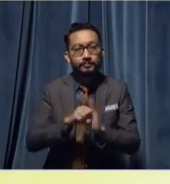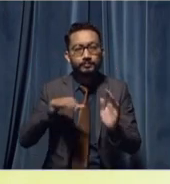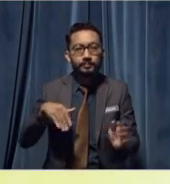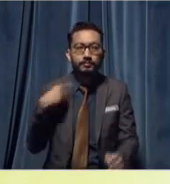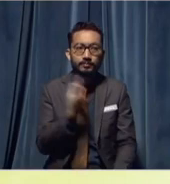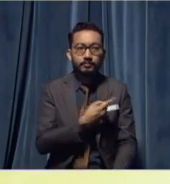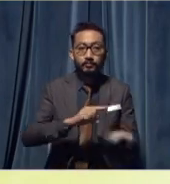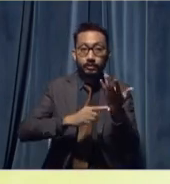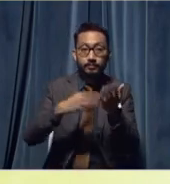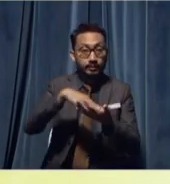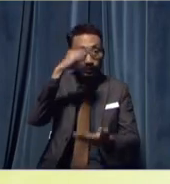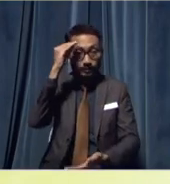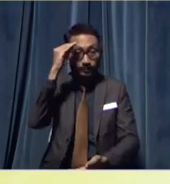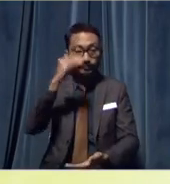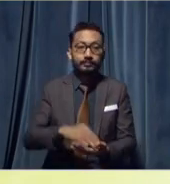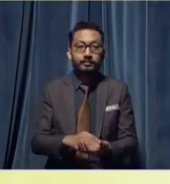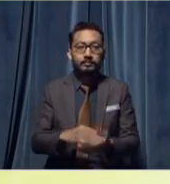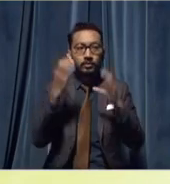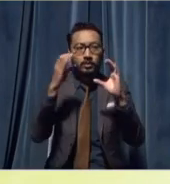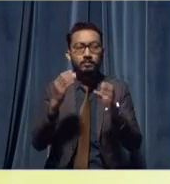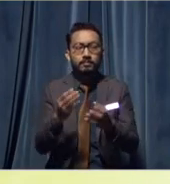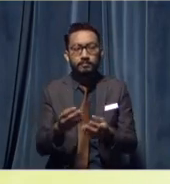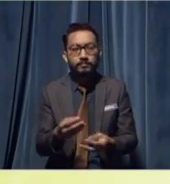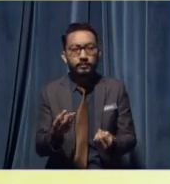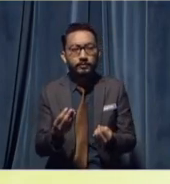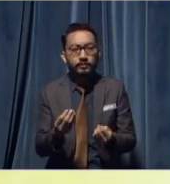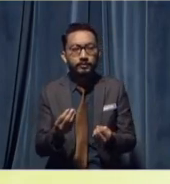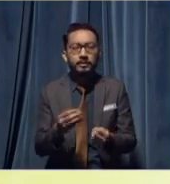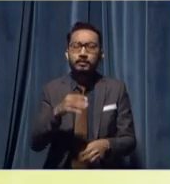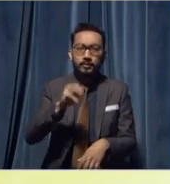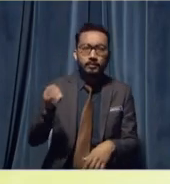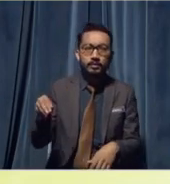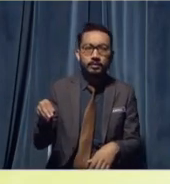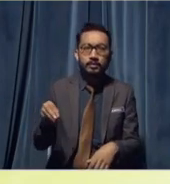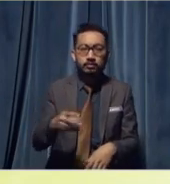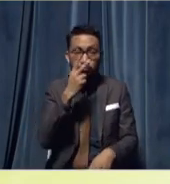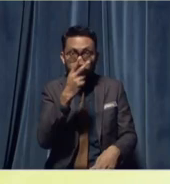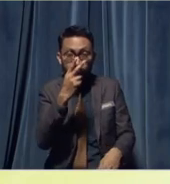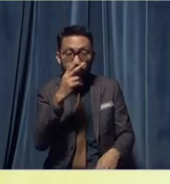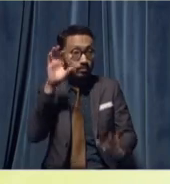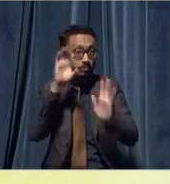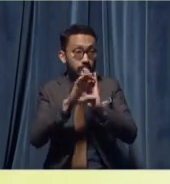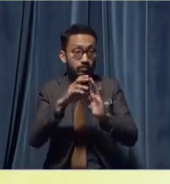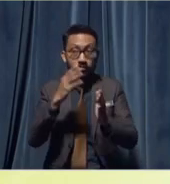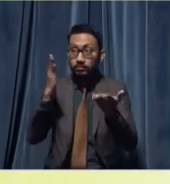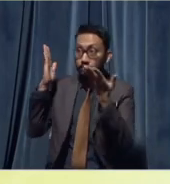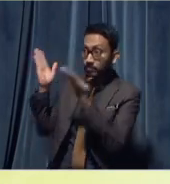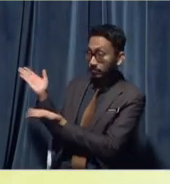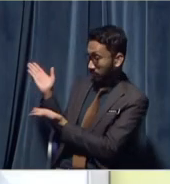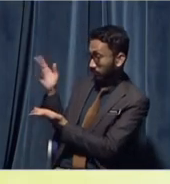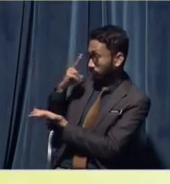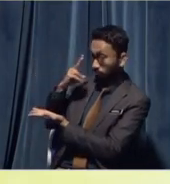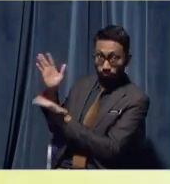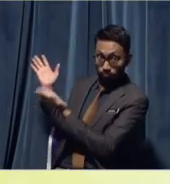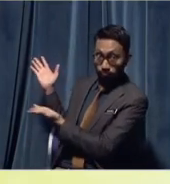Sebelum kita mulakan pembelajaran, cikgu hendak murid-murid perhatikan gambar seperti yang